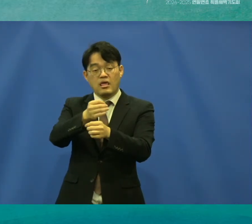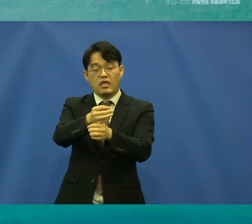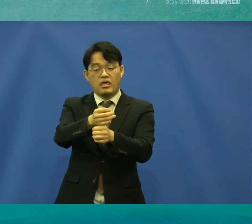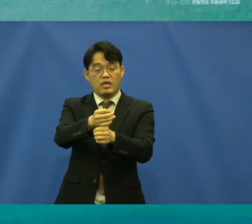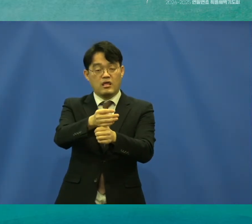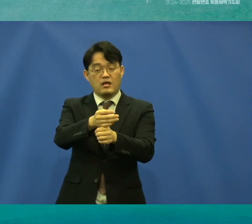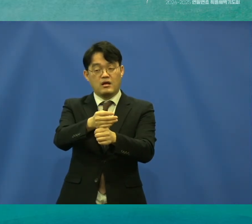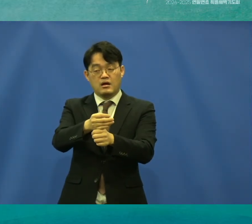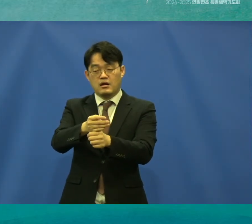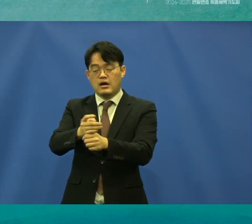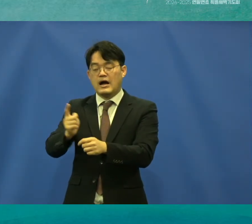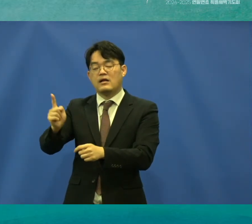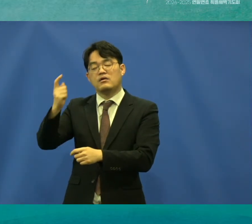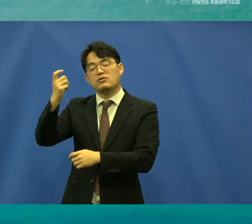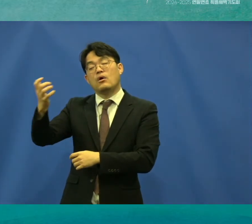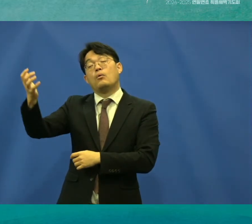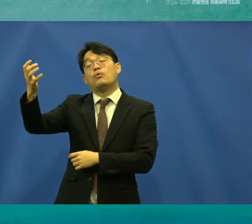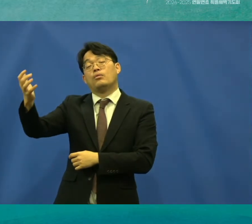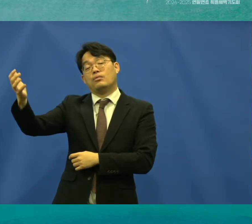영혼을 바라보면서.